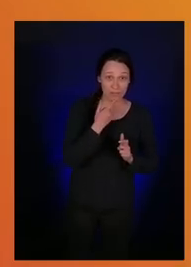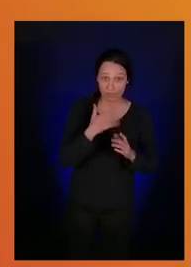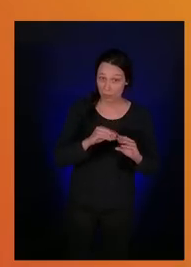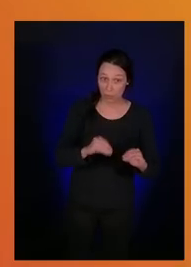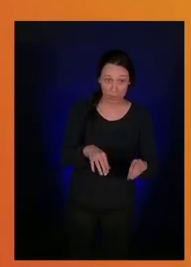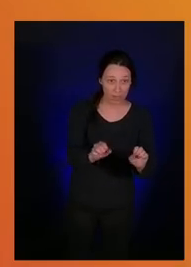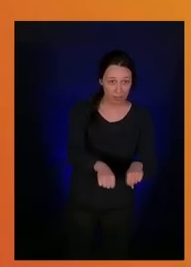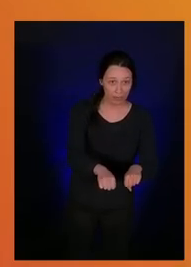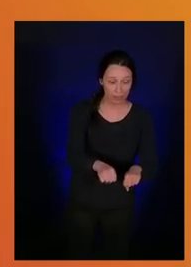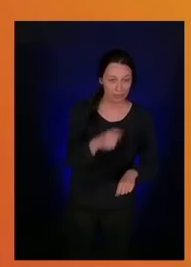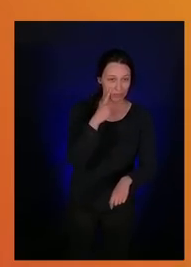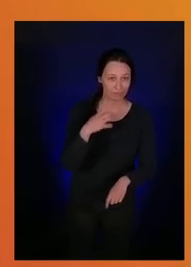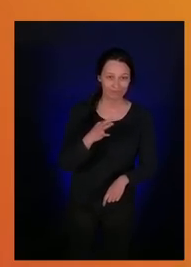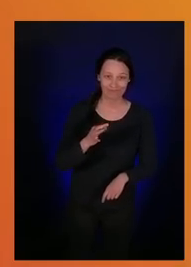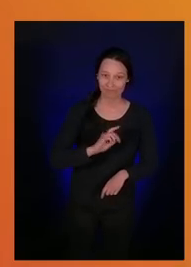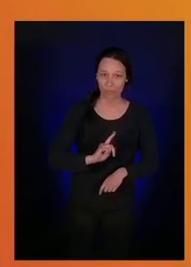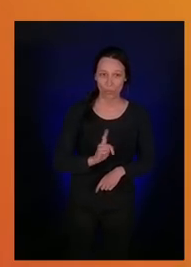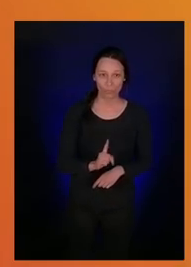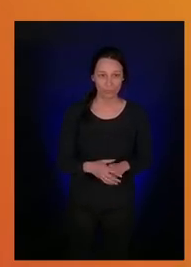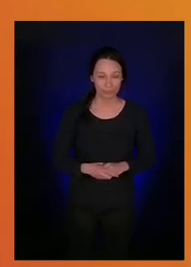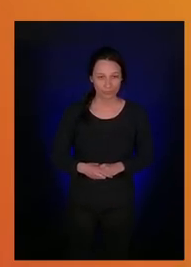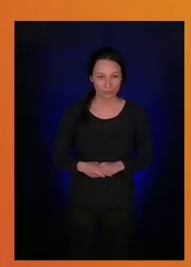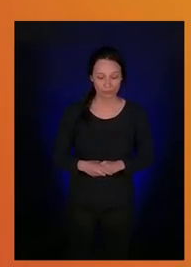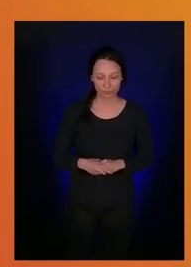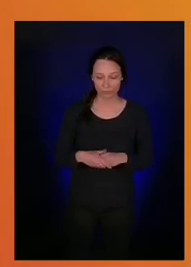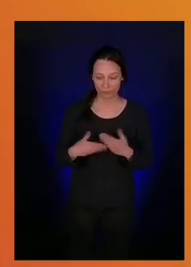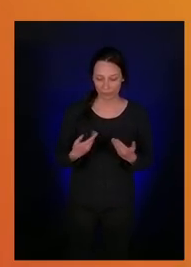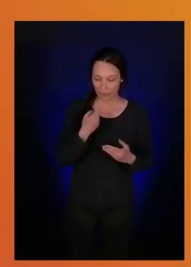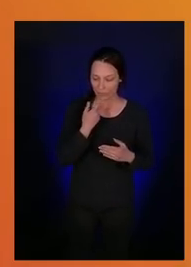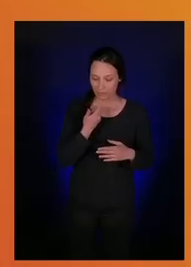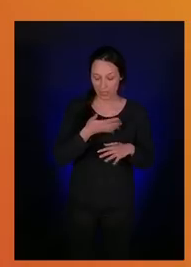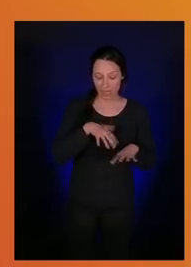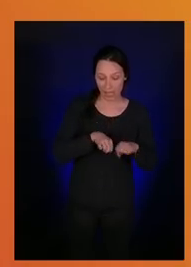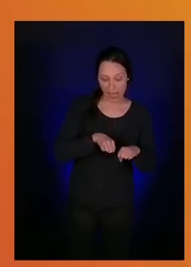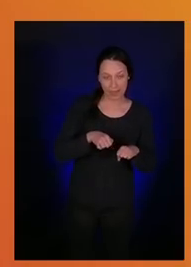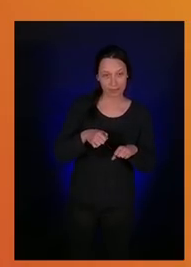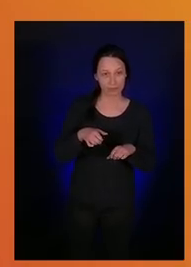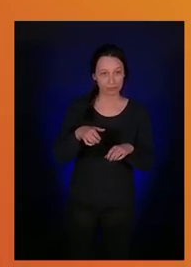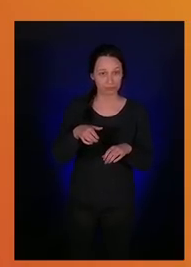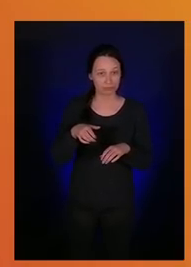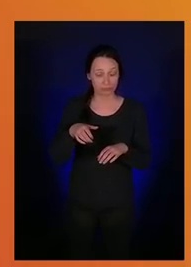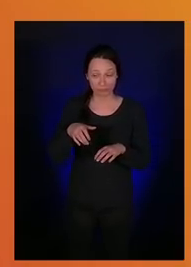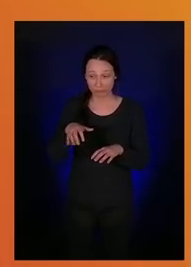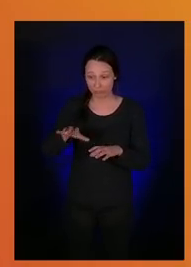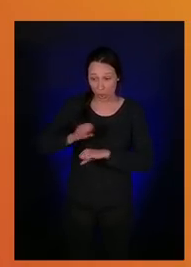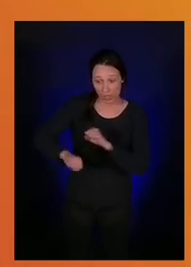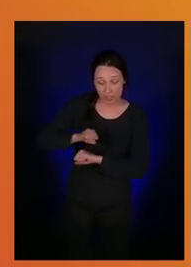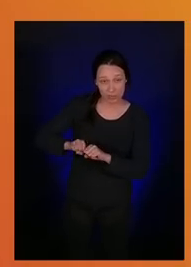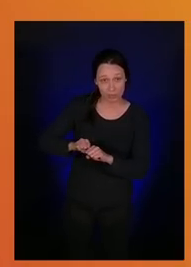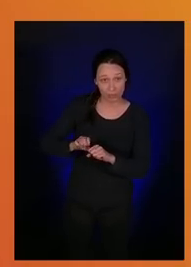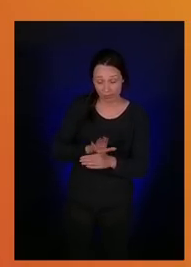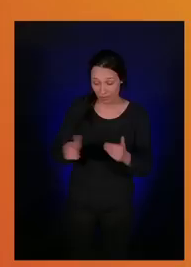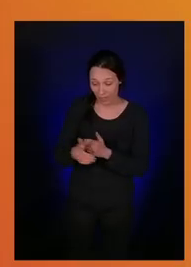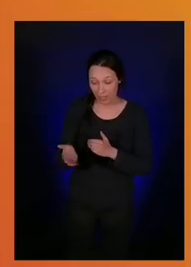politique financière transparaît donc dans chacun des actes des syndicats et des organisations. La construction d'un